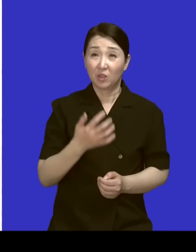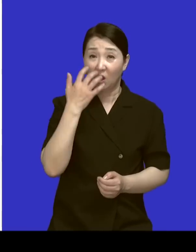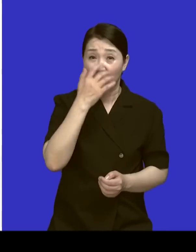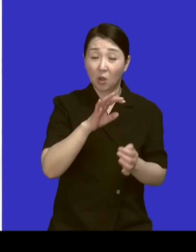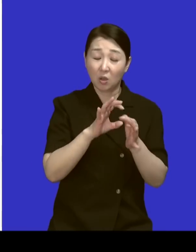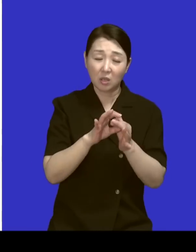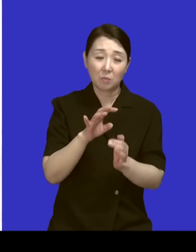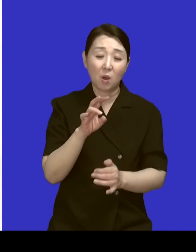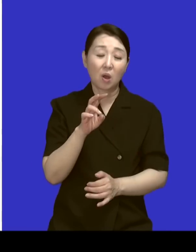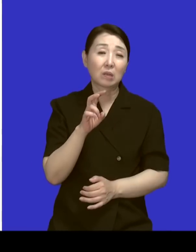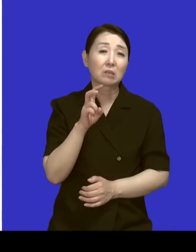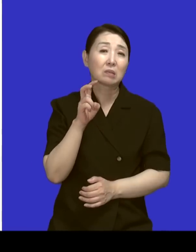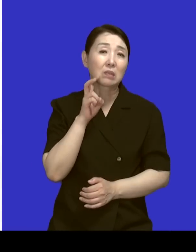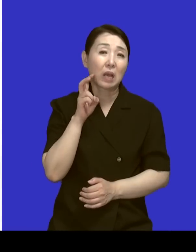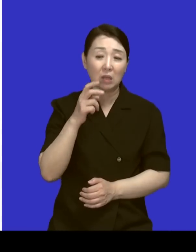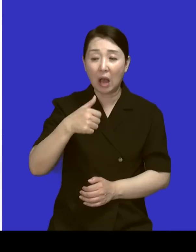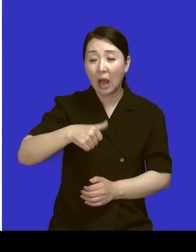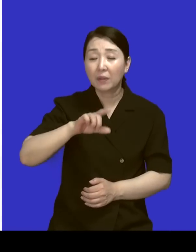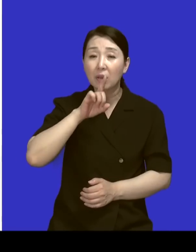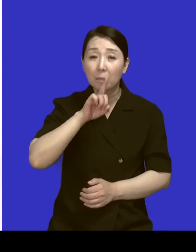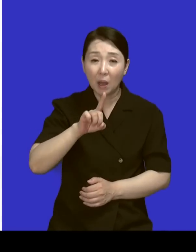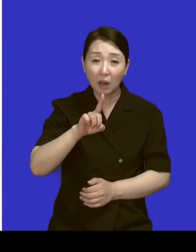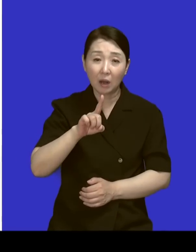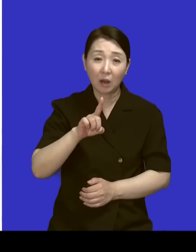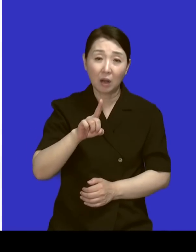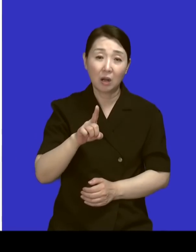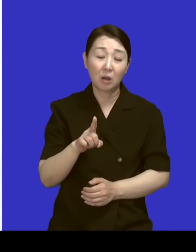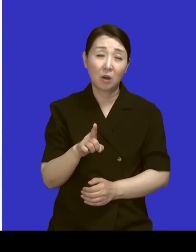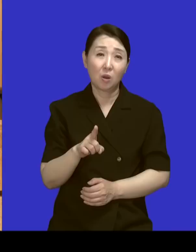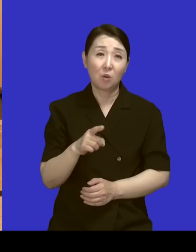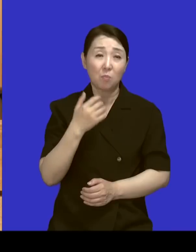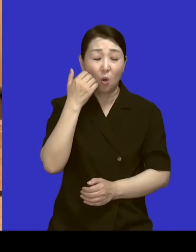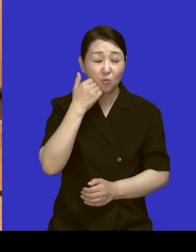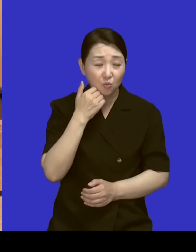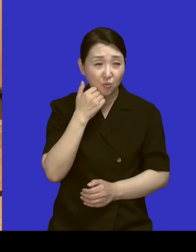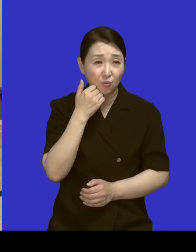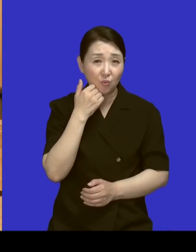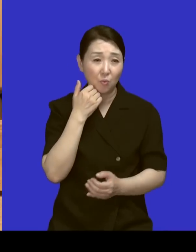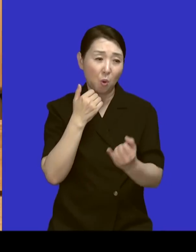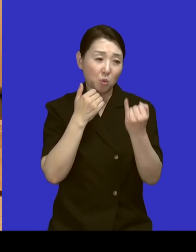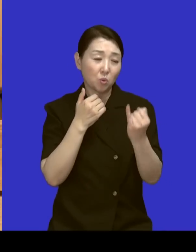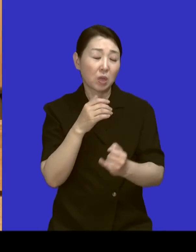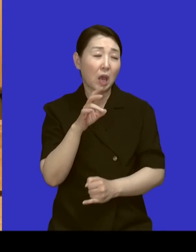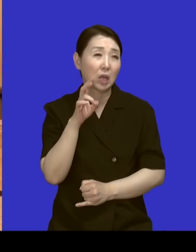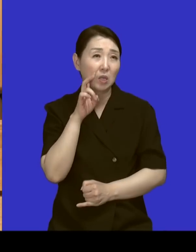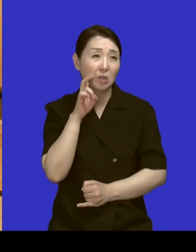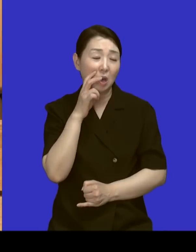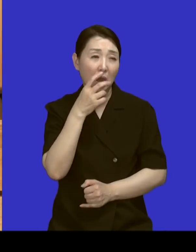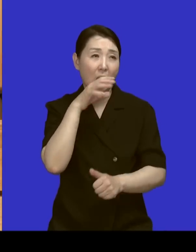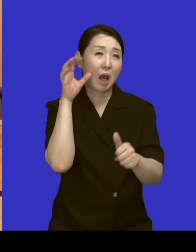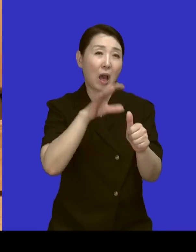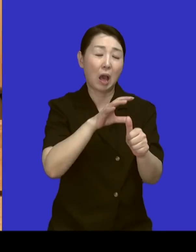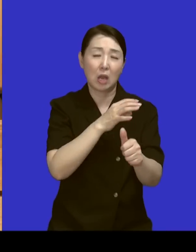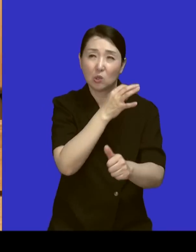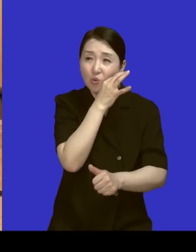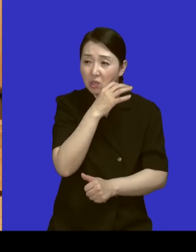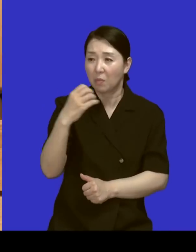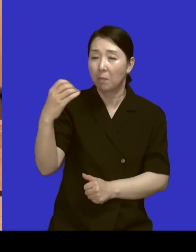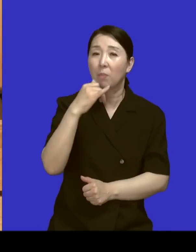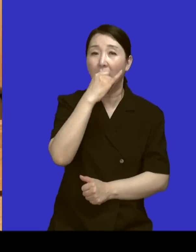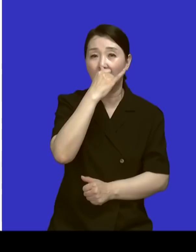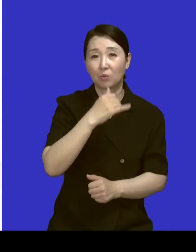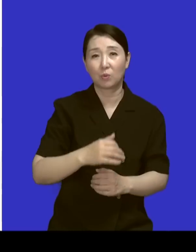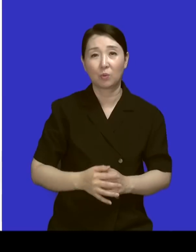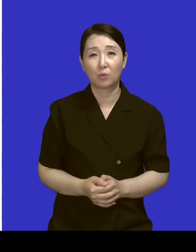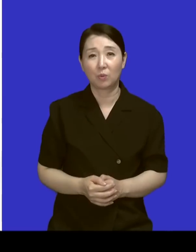뭐 창녀의 아들이라든가 제 여동생에 대해서 성적인 그런 모욕을 한다거나 수치심은 네, 그런 수치심을 주는 말들을 하는 애들도 있었고